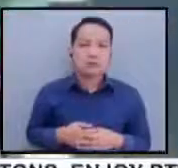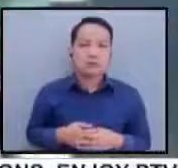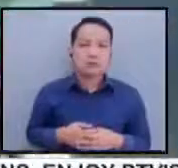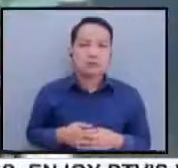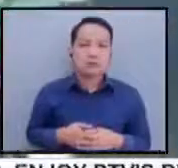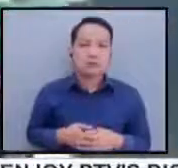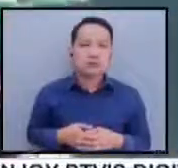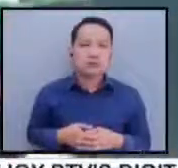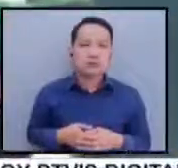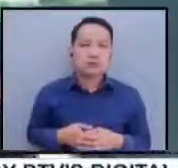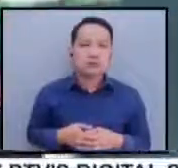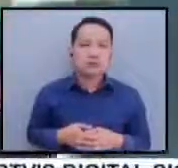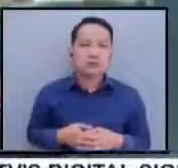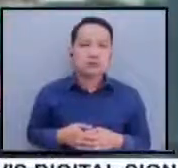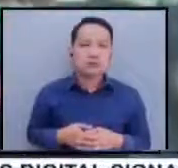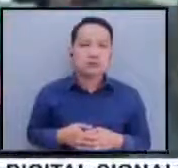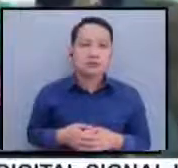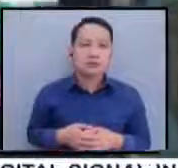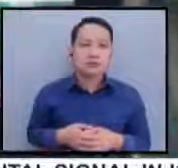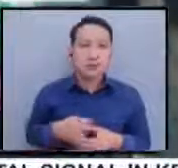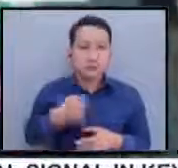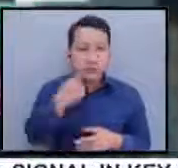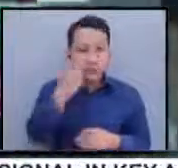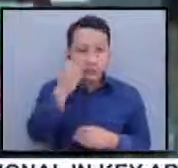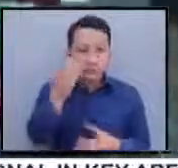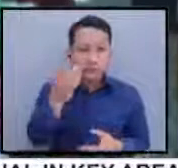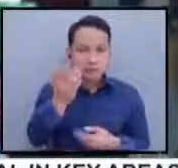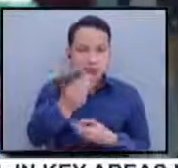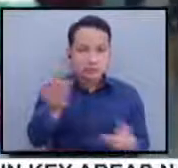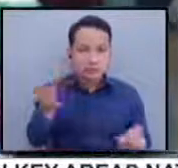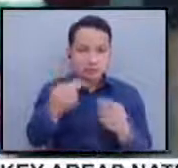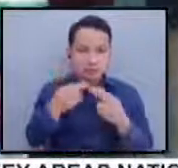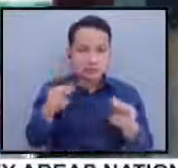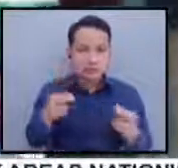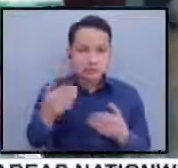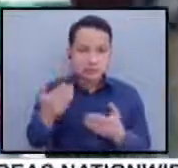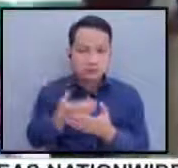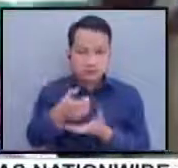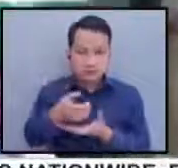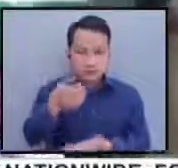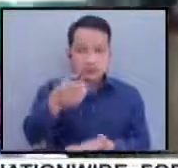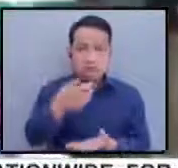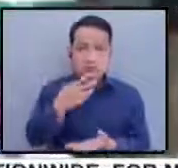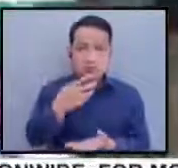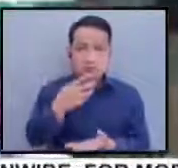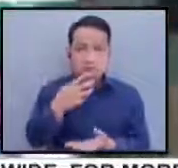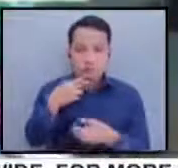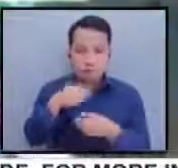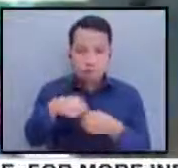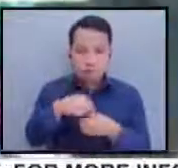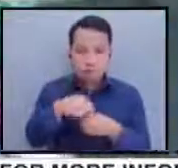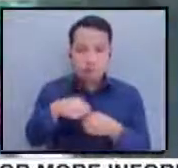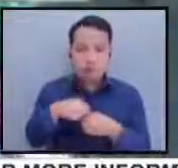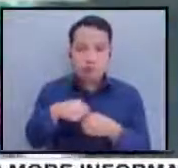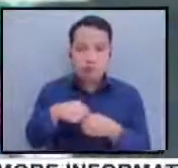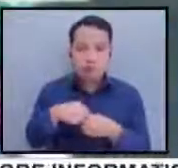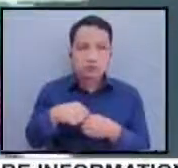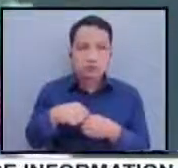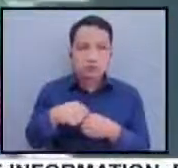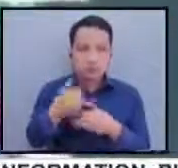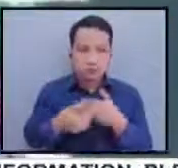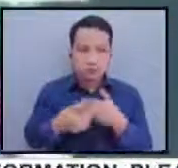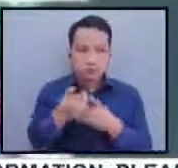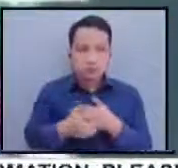Aljo, may kanina bago tayo umere, nagbigay na sila ng mga bottled water, kape, tinapay at